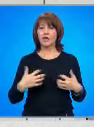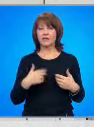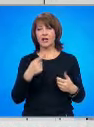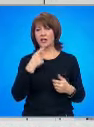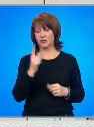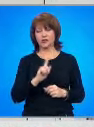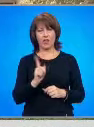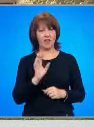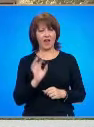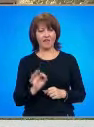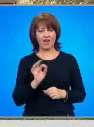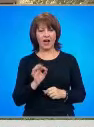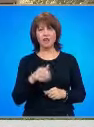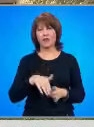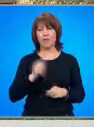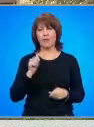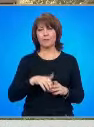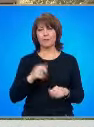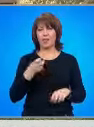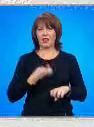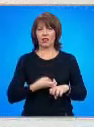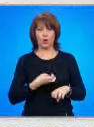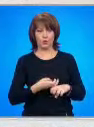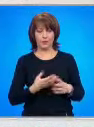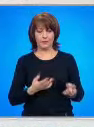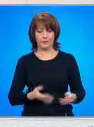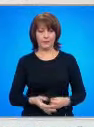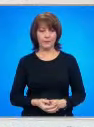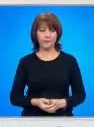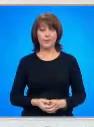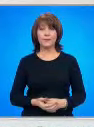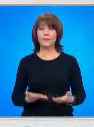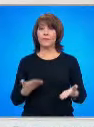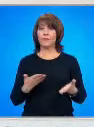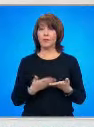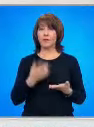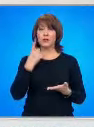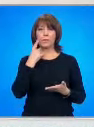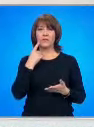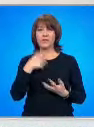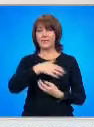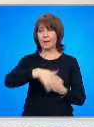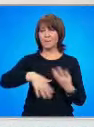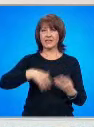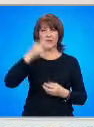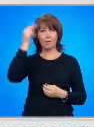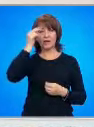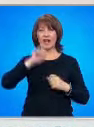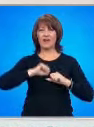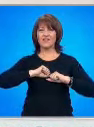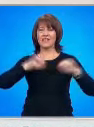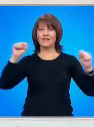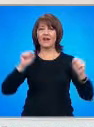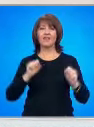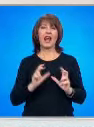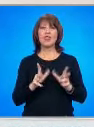отрекоха информацията за вълна от напускащи медици. По повод опитите за замесване на България във взривяването